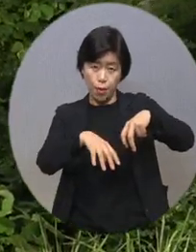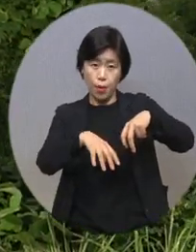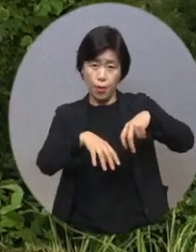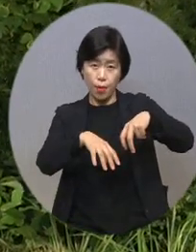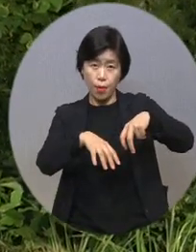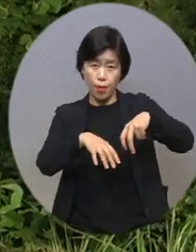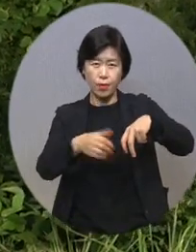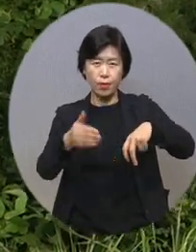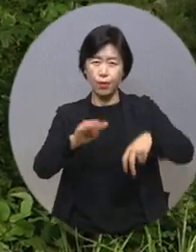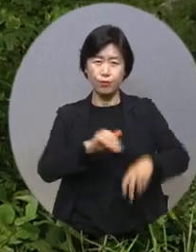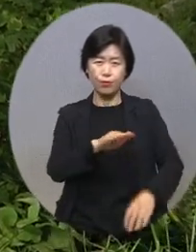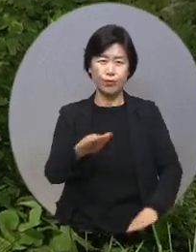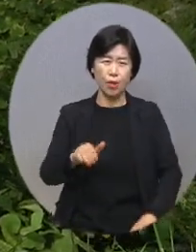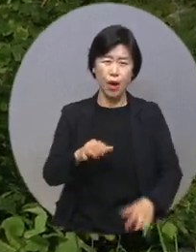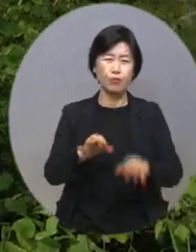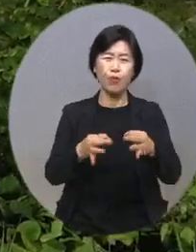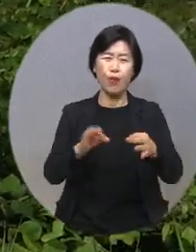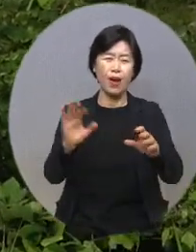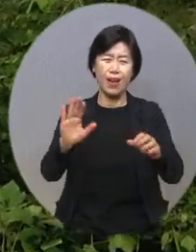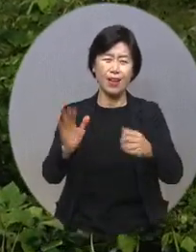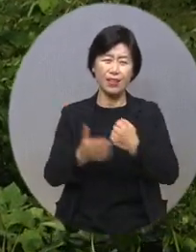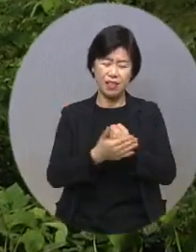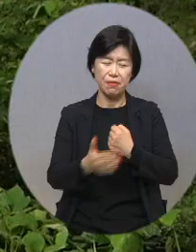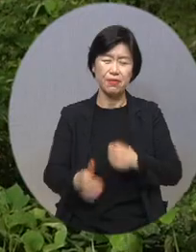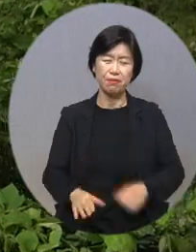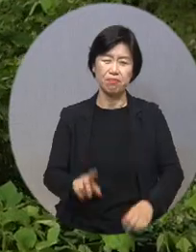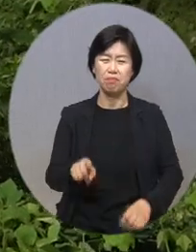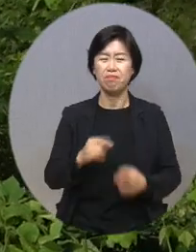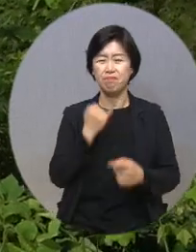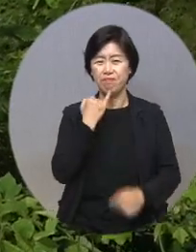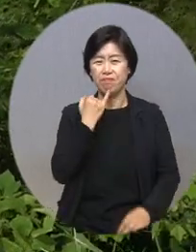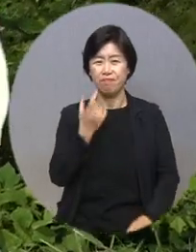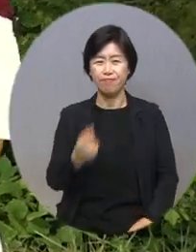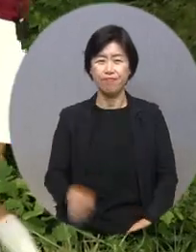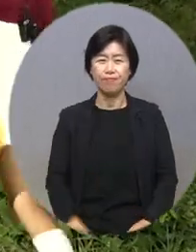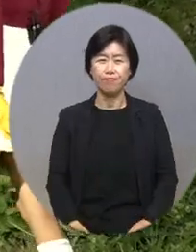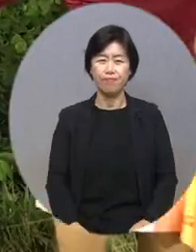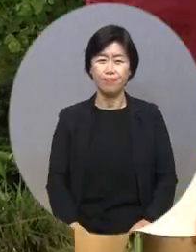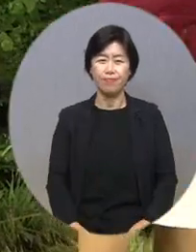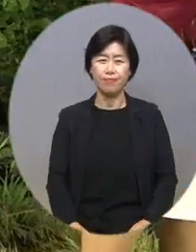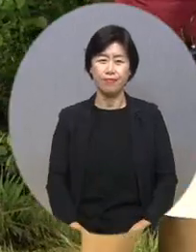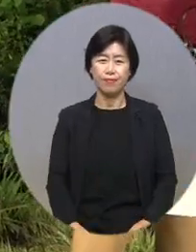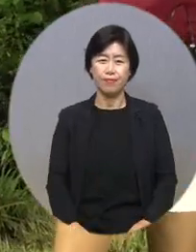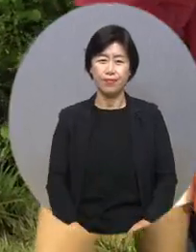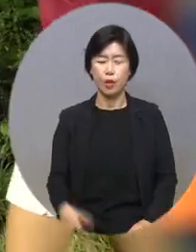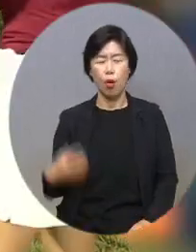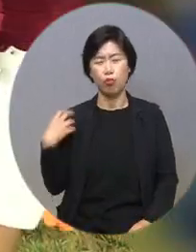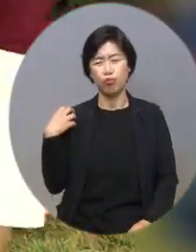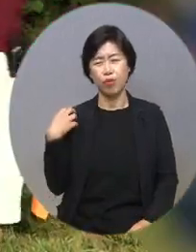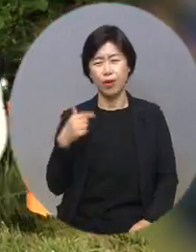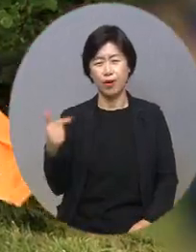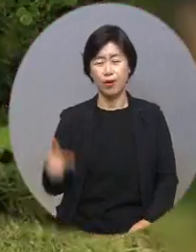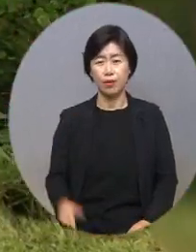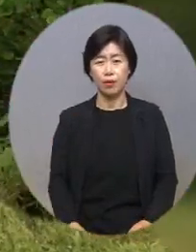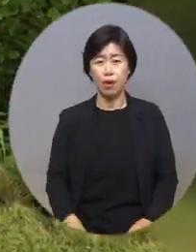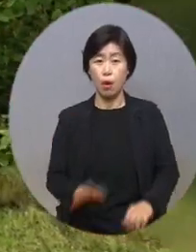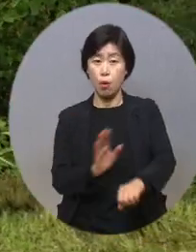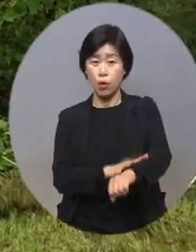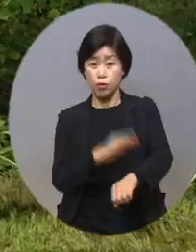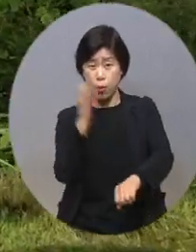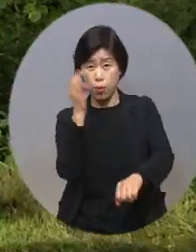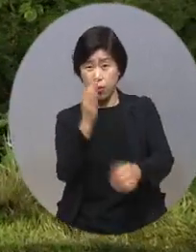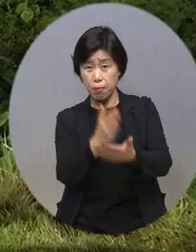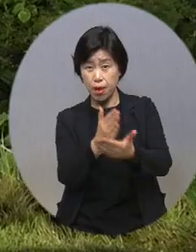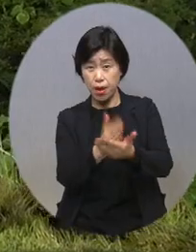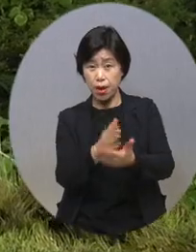아니니까. 아, 좋다. 됐지? 아, 별로 안 좋네. 여기 떨어졌어, 이렇게. 부담스러워. 오빠, 왼쪽 보지 말고. 네, 오른쪽